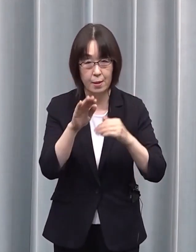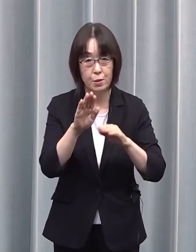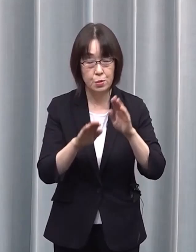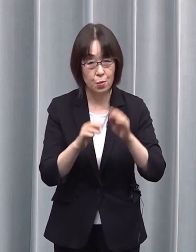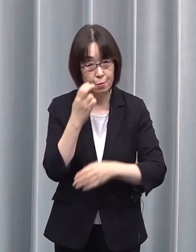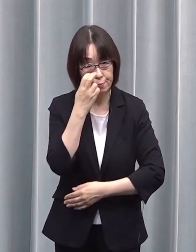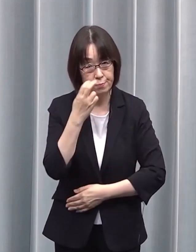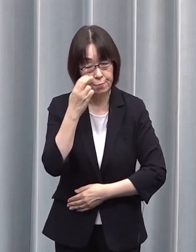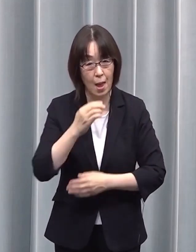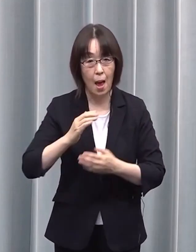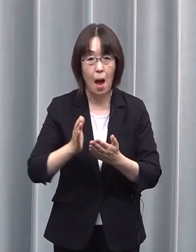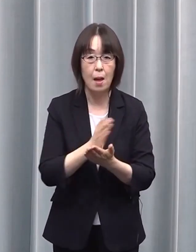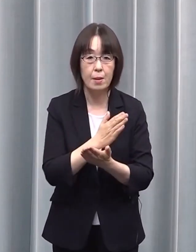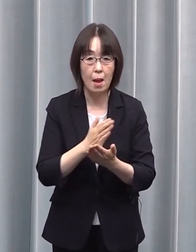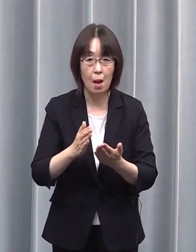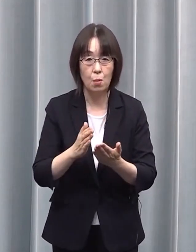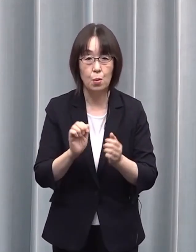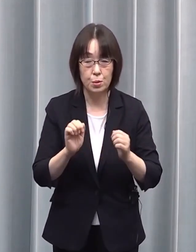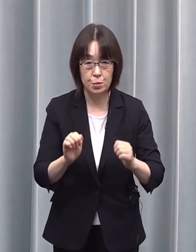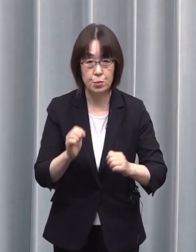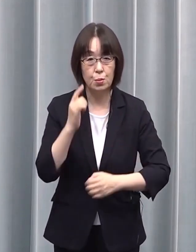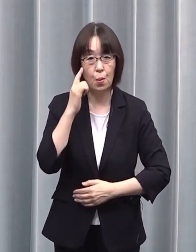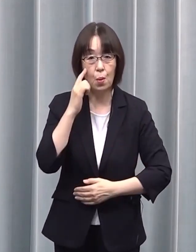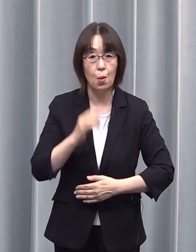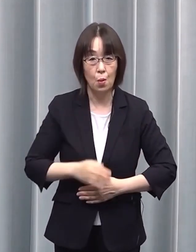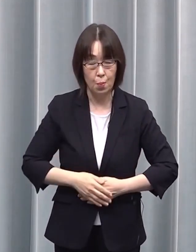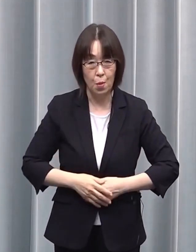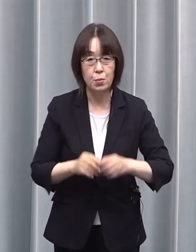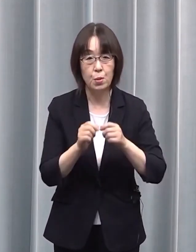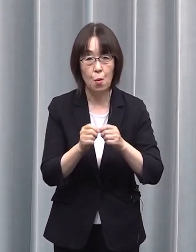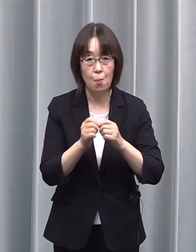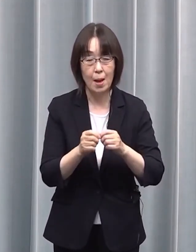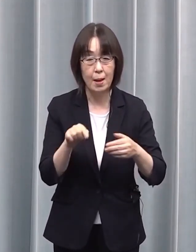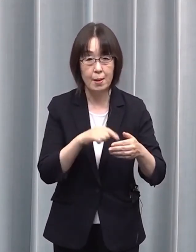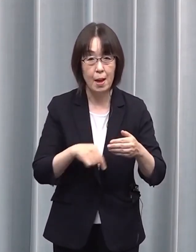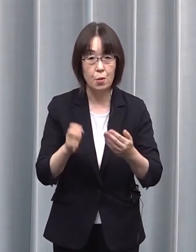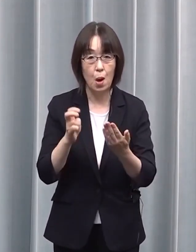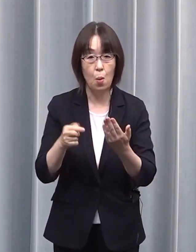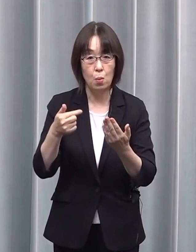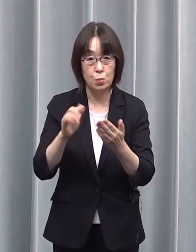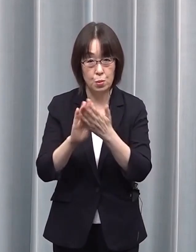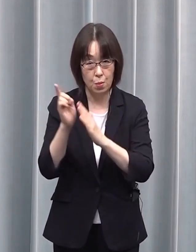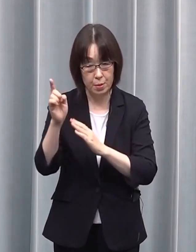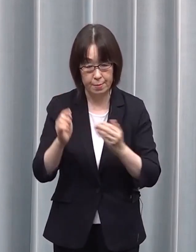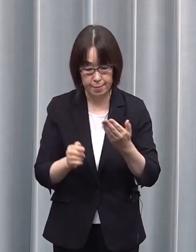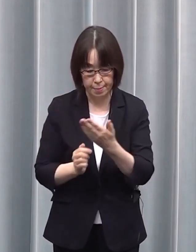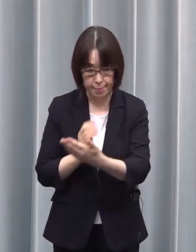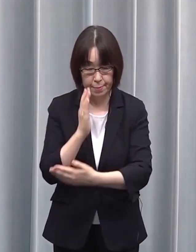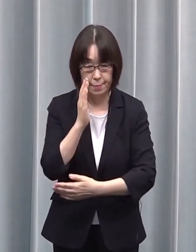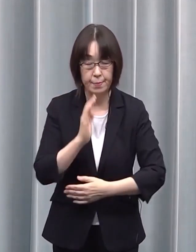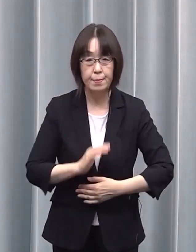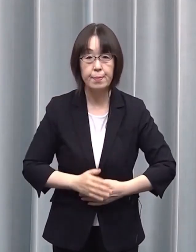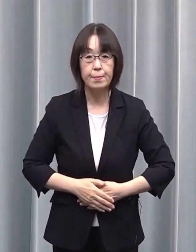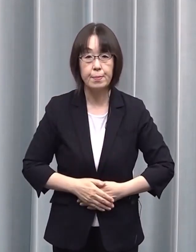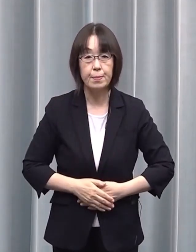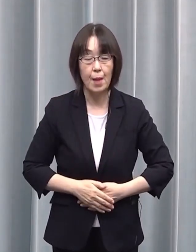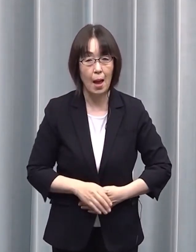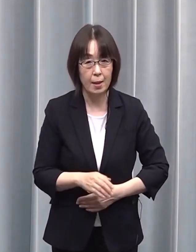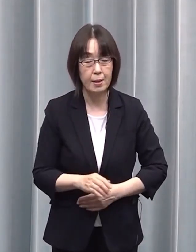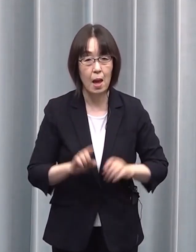断していくものと認識していますが、詳細に関しましては法務省にお尋ねをいただきたいと思います。 はい、しつこくて恐縮